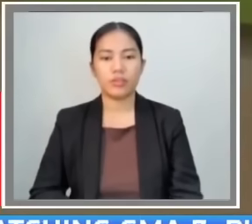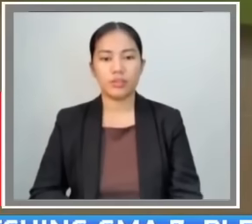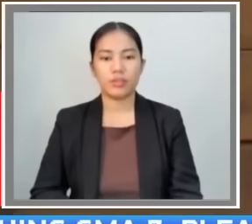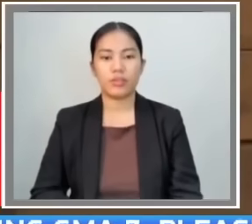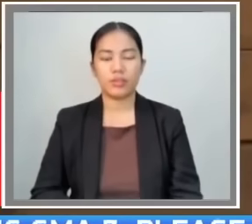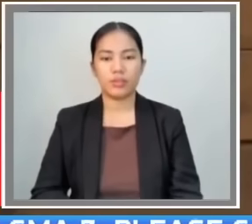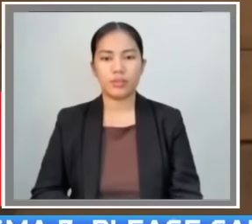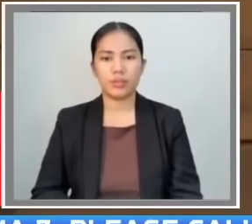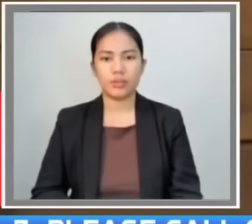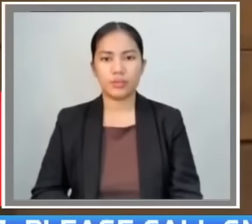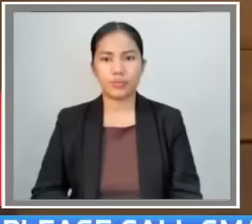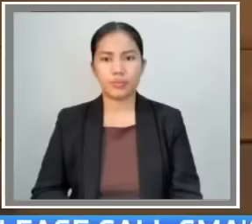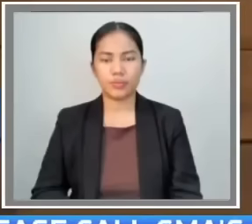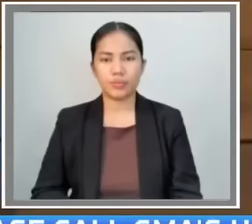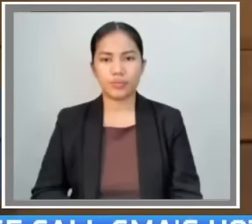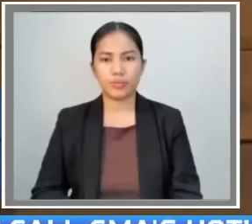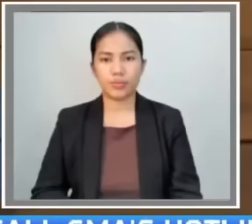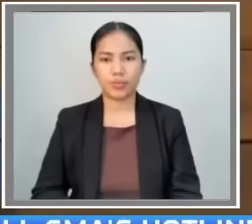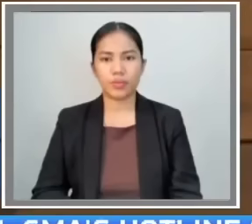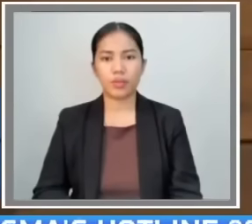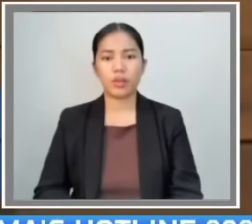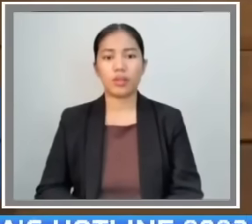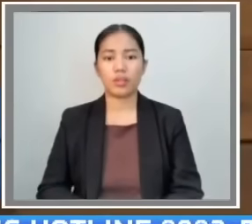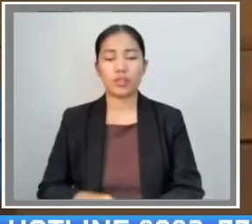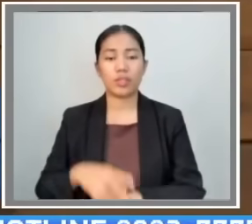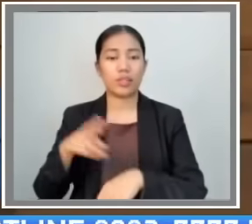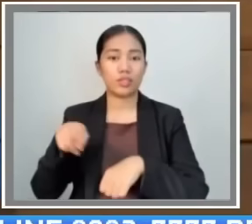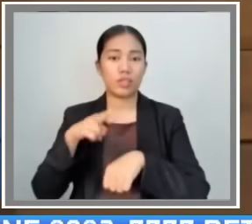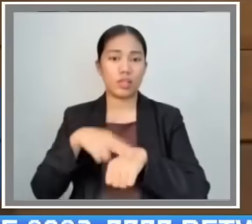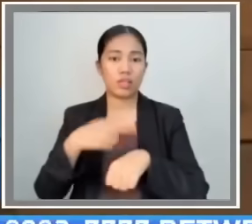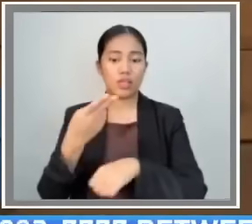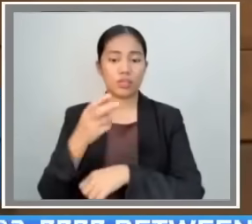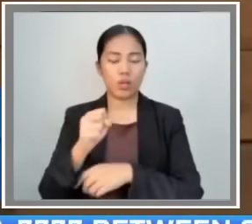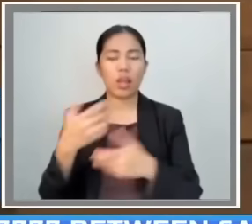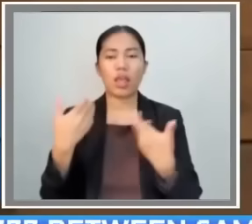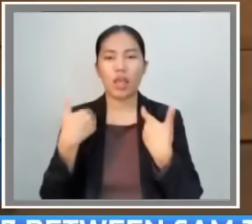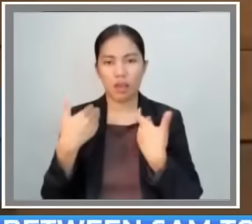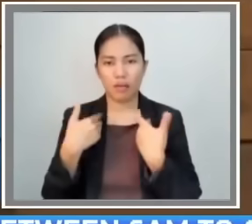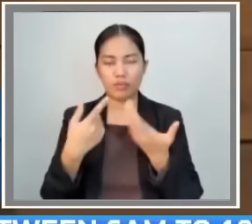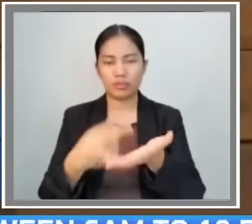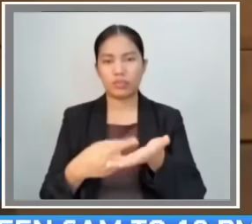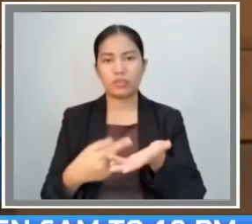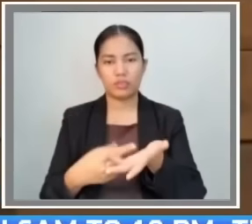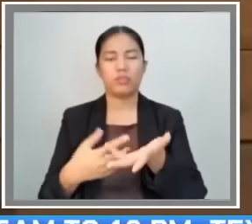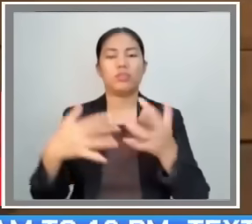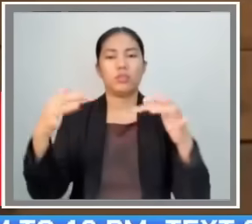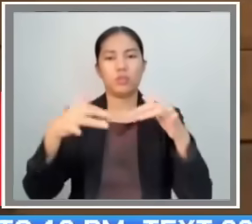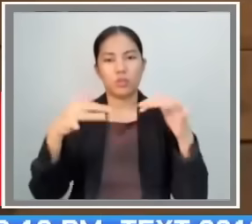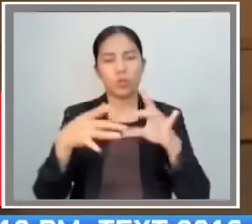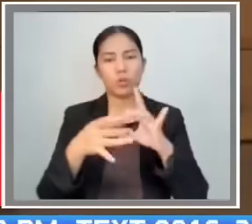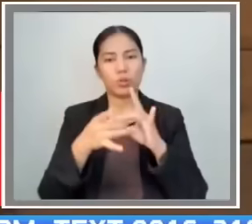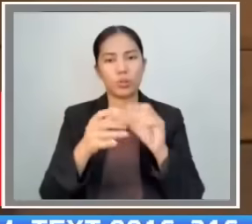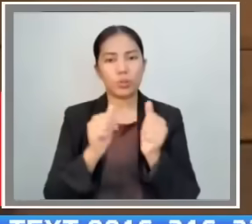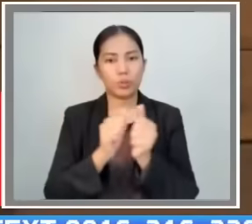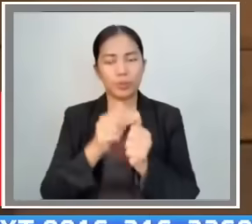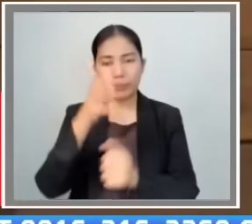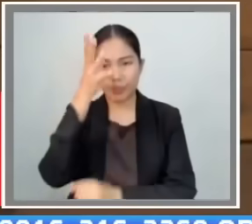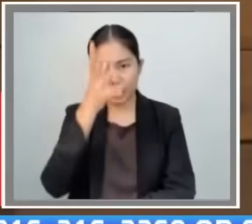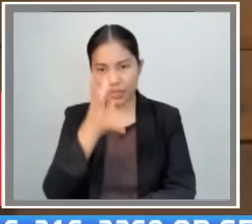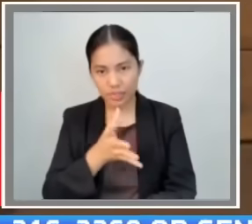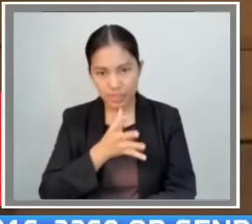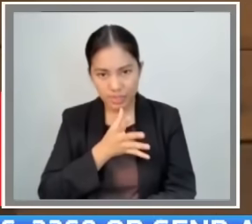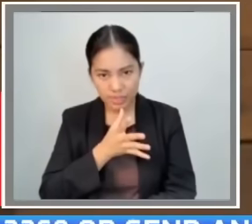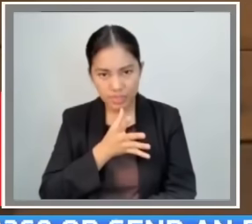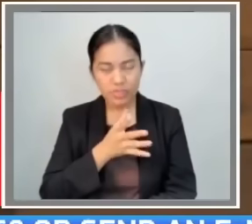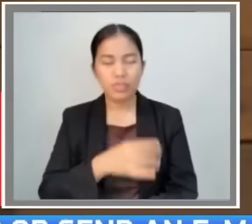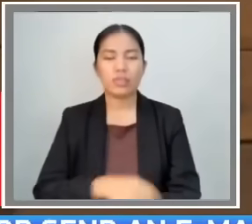National High School ay nagsagawa na ng debriefing. Nakipag-coordinate na rin po sila sa mga parents at